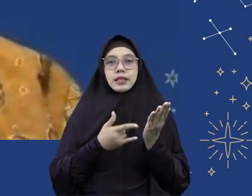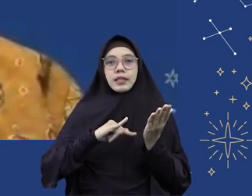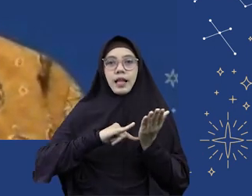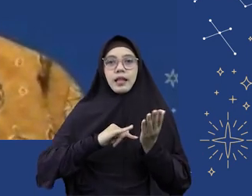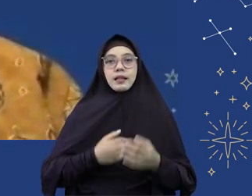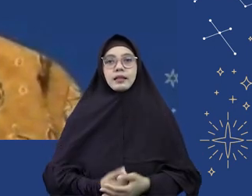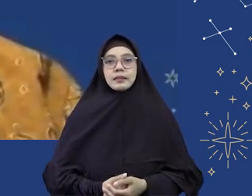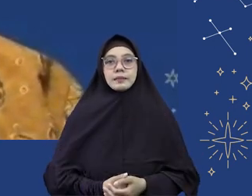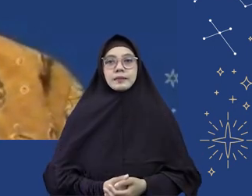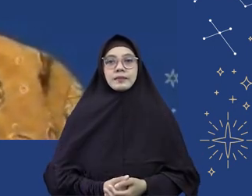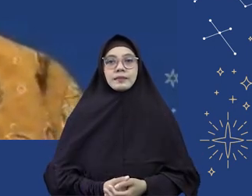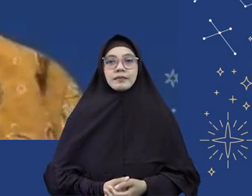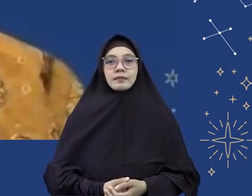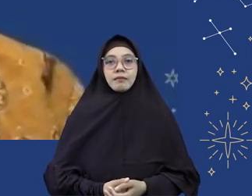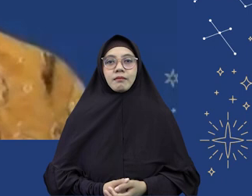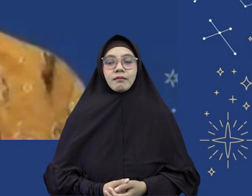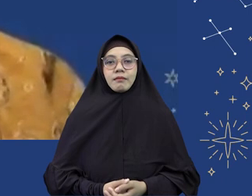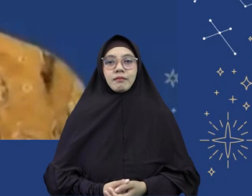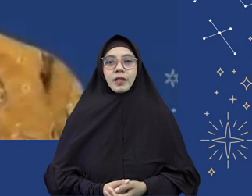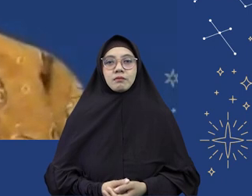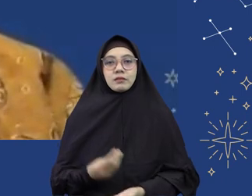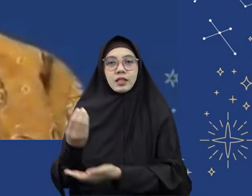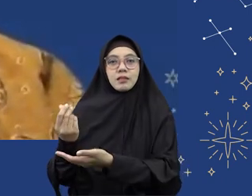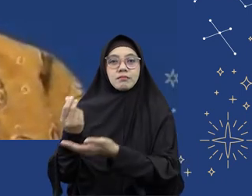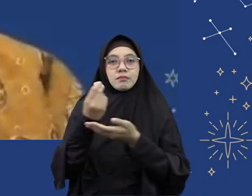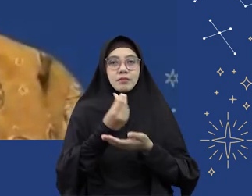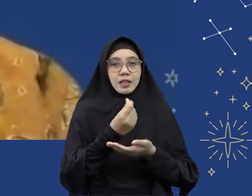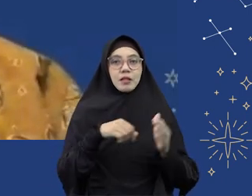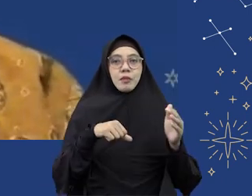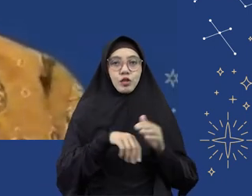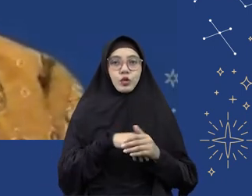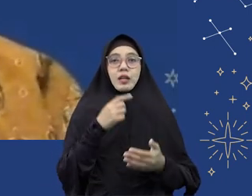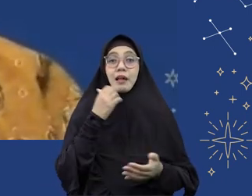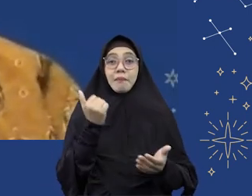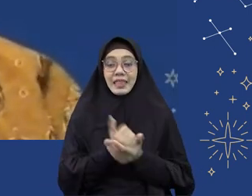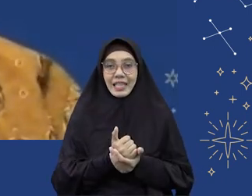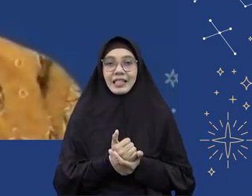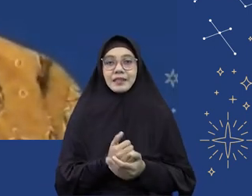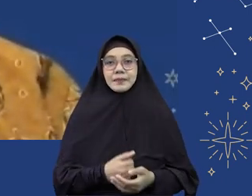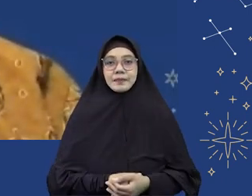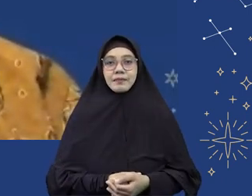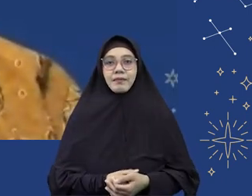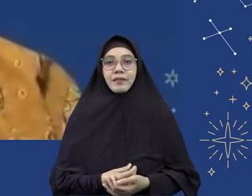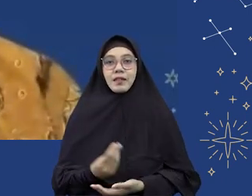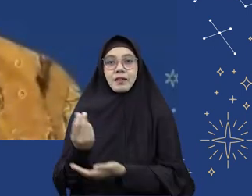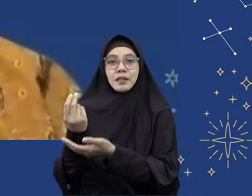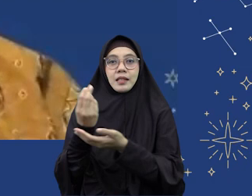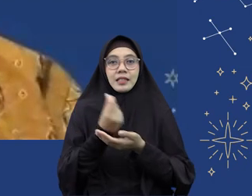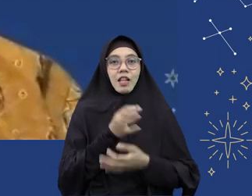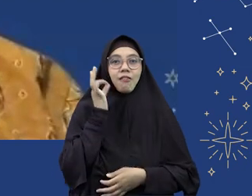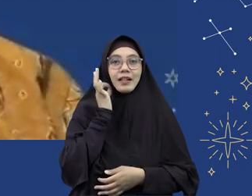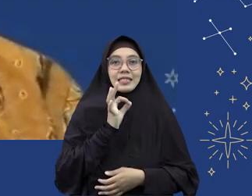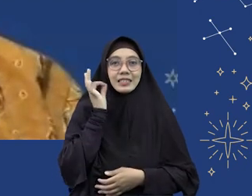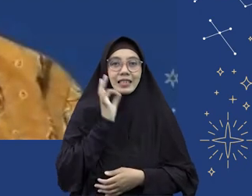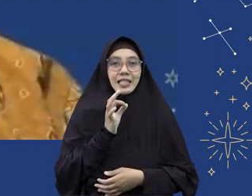investasi di berbagai hal dan salah satu hal yang penting dalam hal ini adalah investasi di bidang infrastruktur